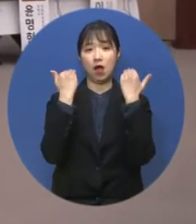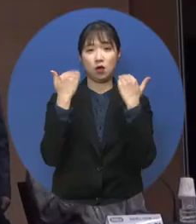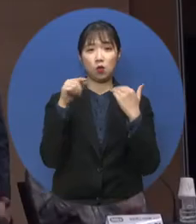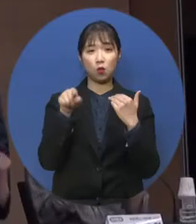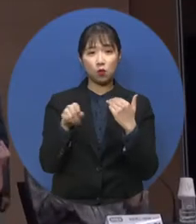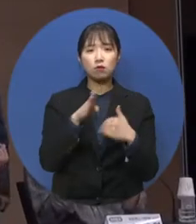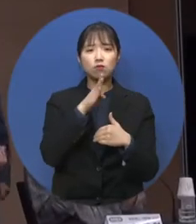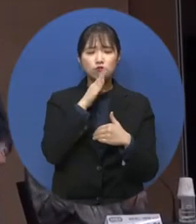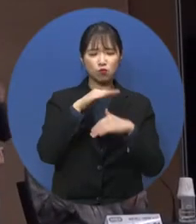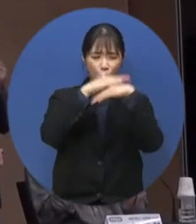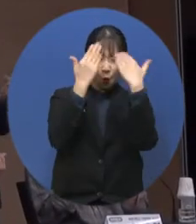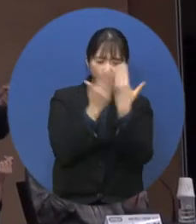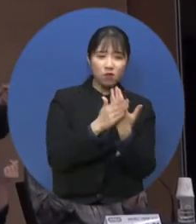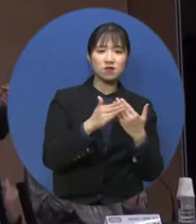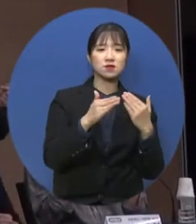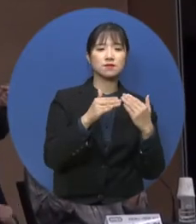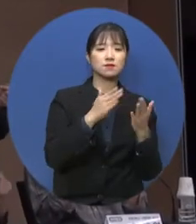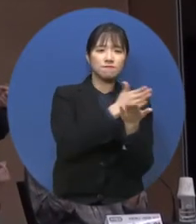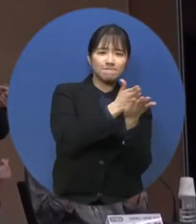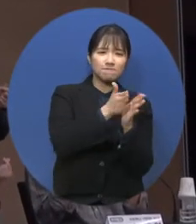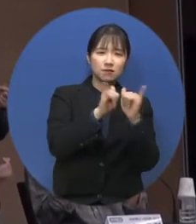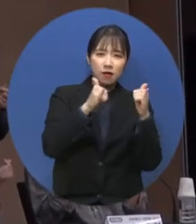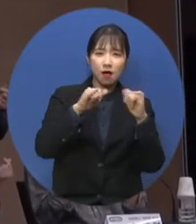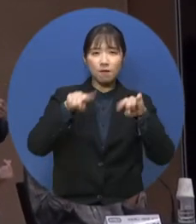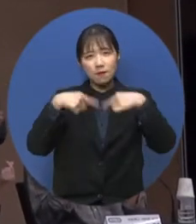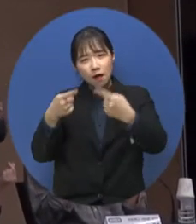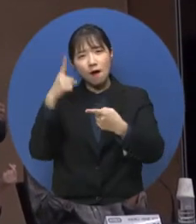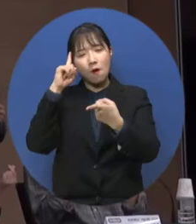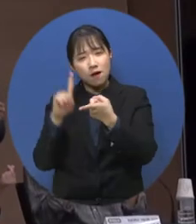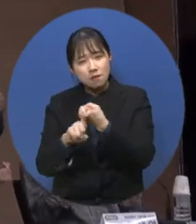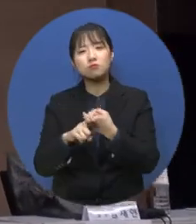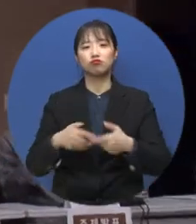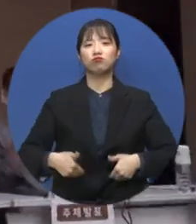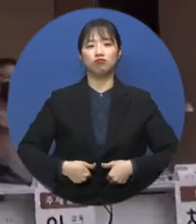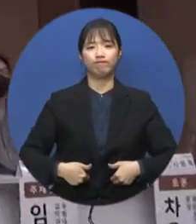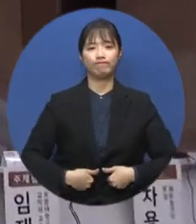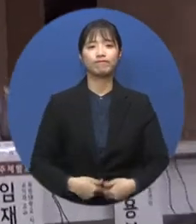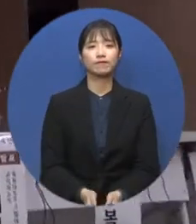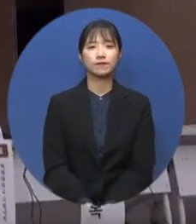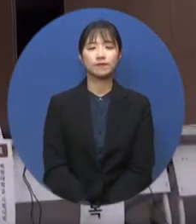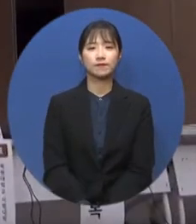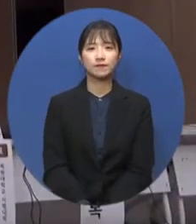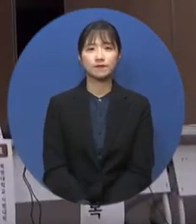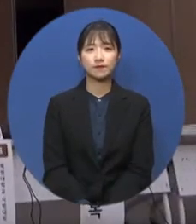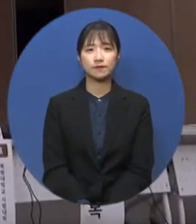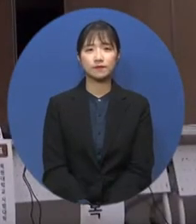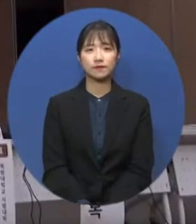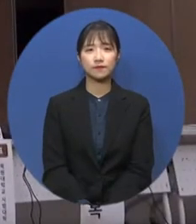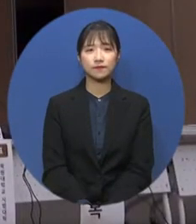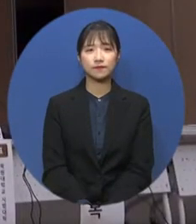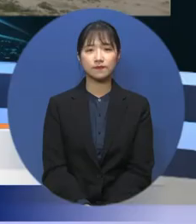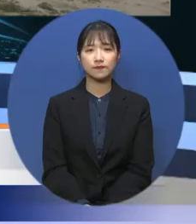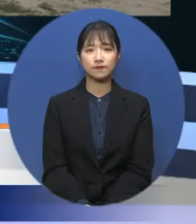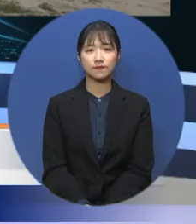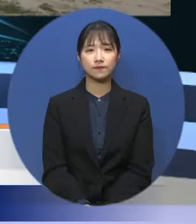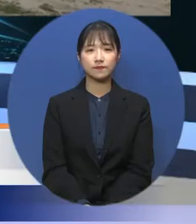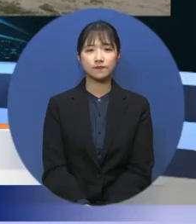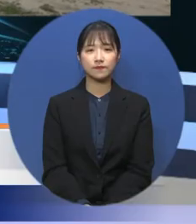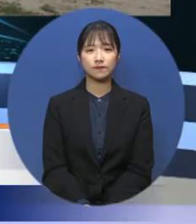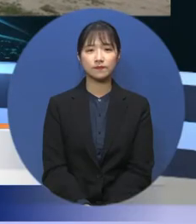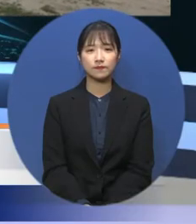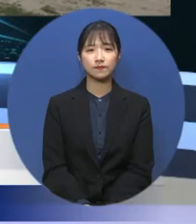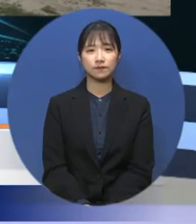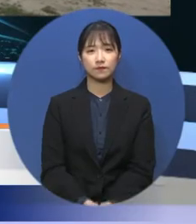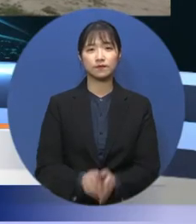모든 분야의 관심과 노력으로 만들어질 수 있습니다. 복지TV 경기방송 정우선입니다.